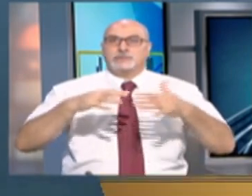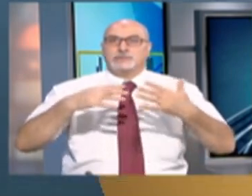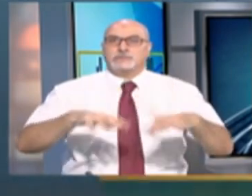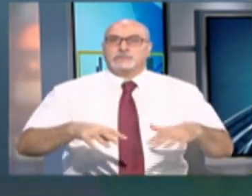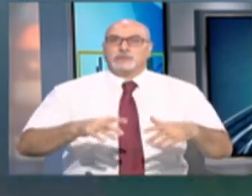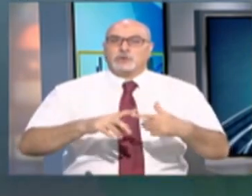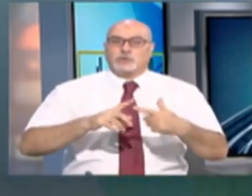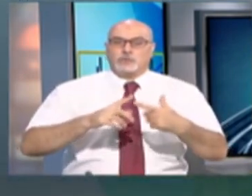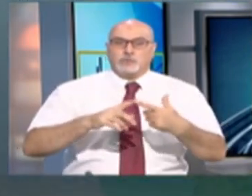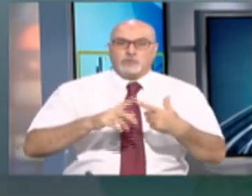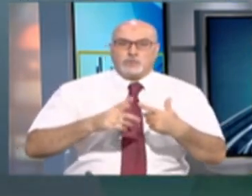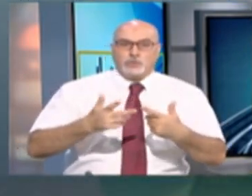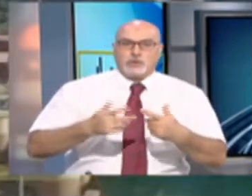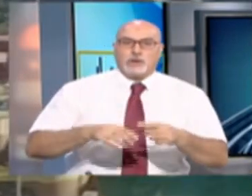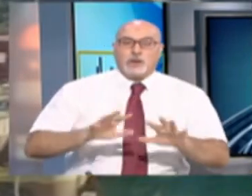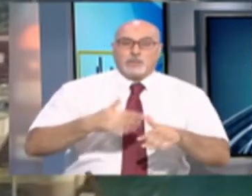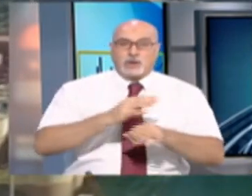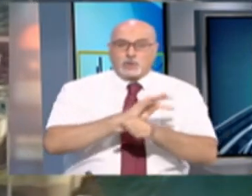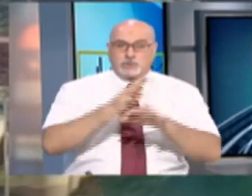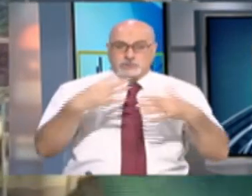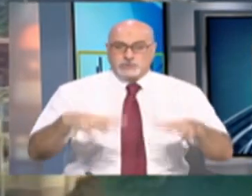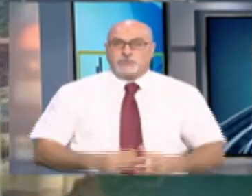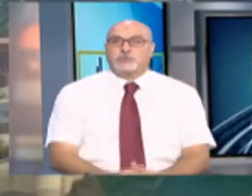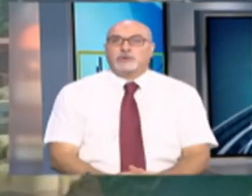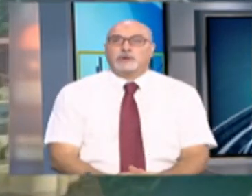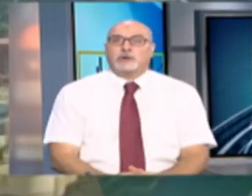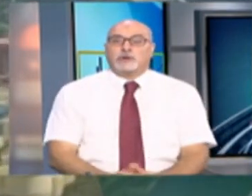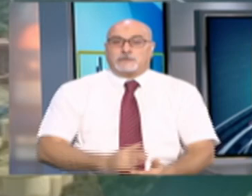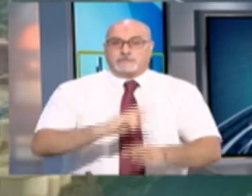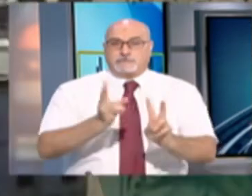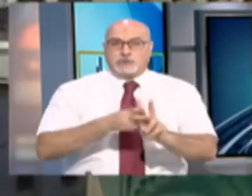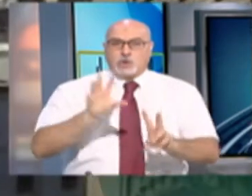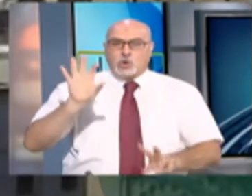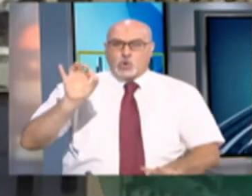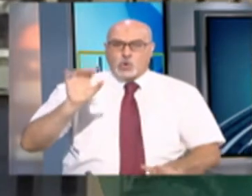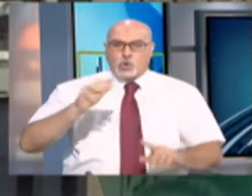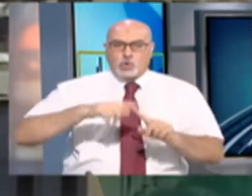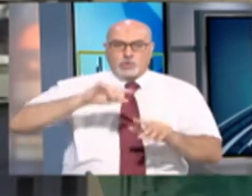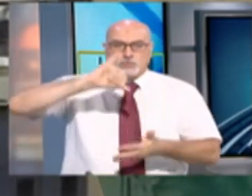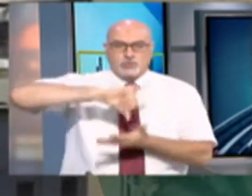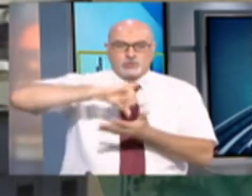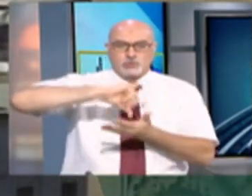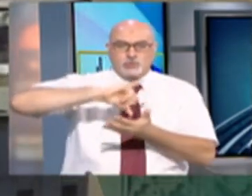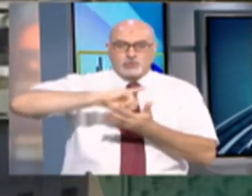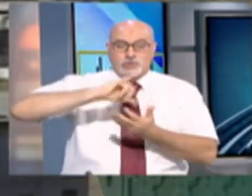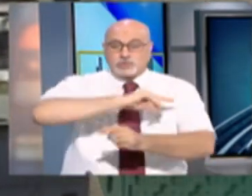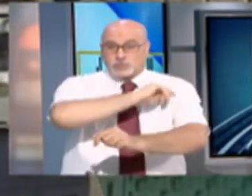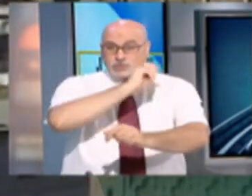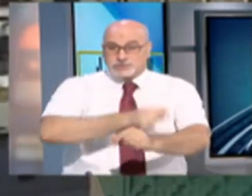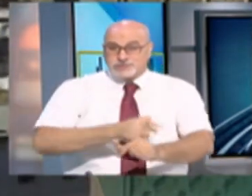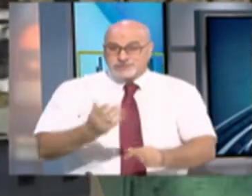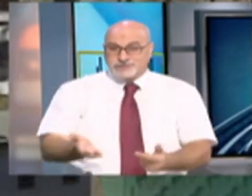لتنسي العالم سنتي الجائحة، لتكون وهران عاصمة المتوسط لوحة في سجل الخلود تموج بها